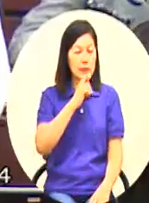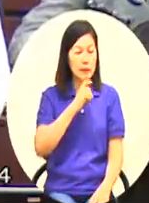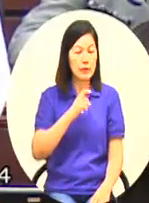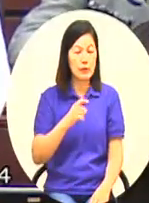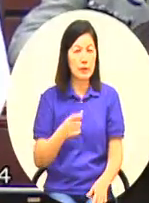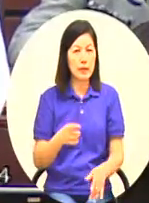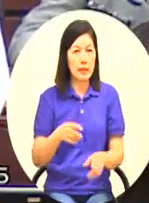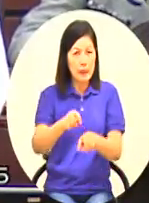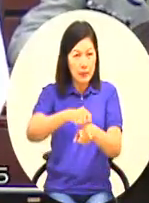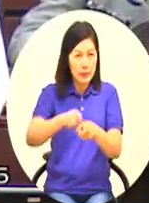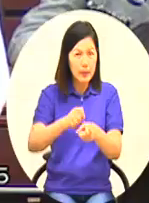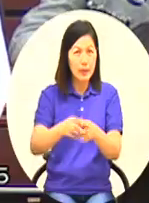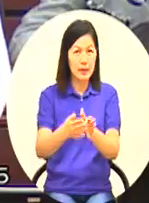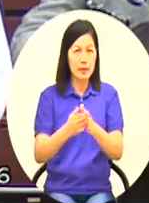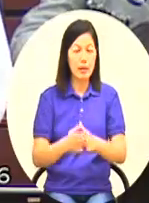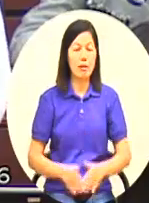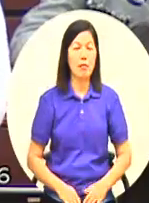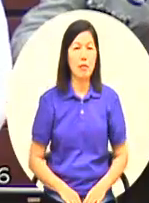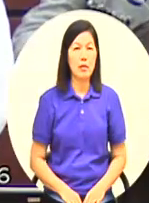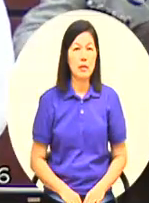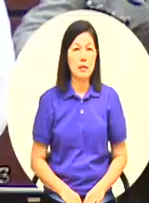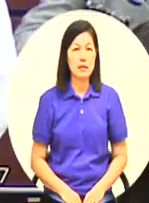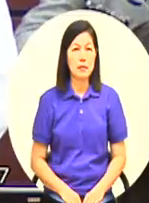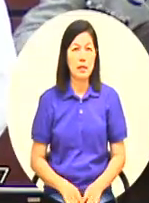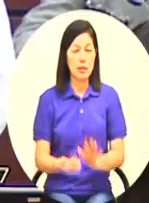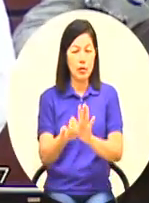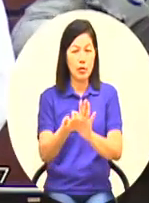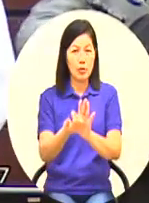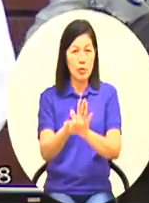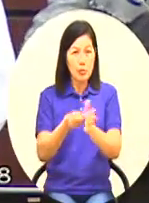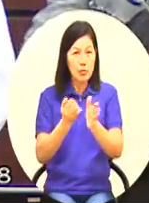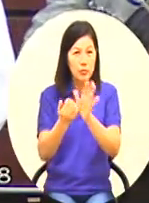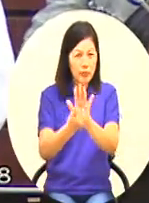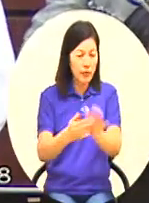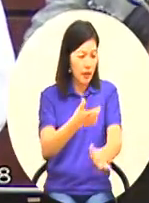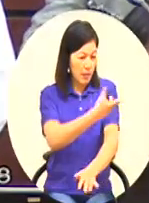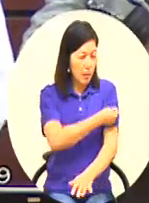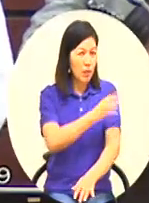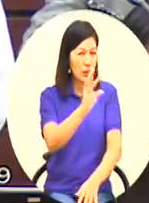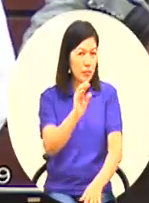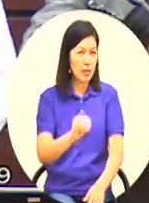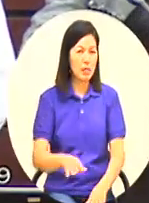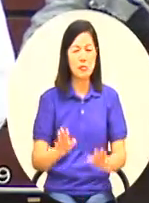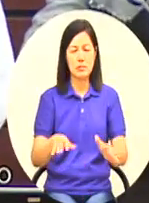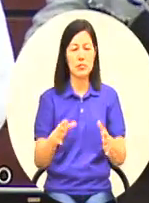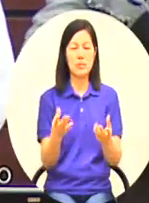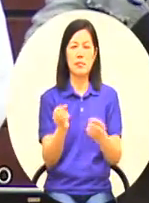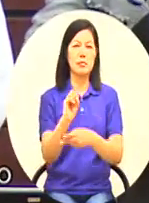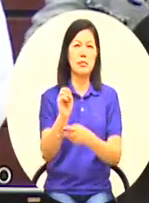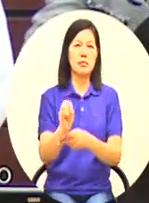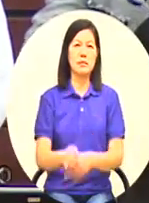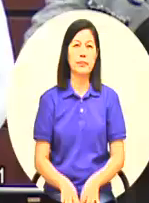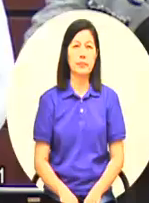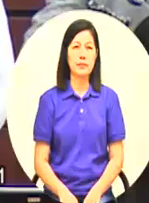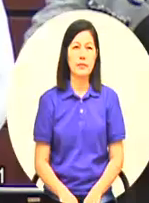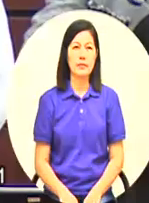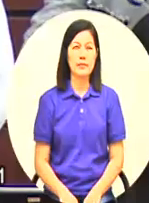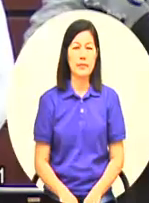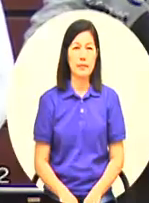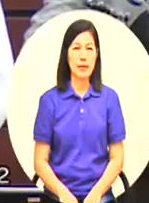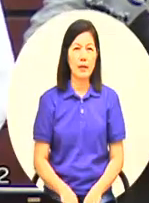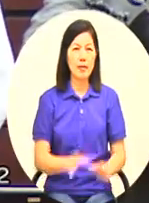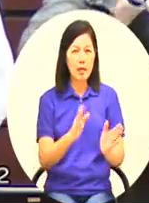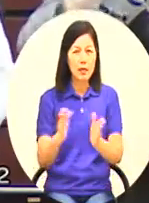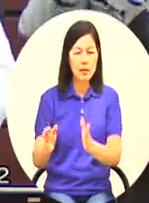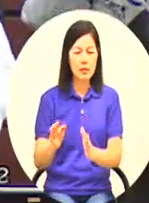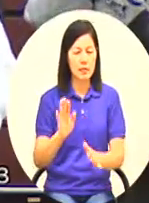病毒有没有预防的疫苗？ 目前并没有， 没有， 所以目前我们在整个处理上面就变成说，我们对那